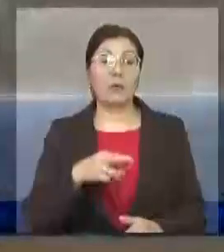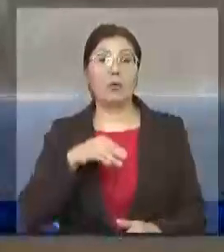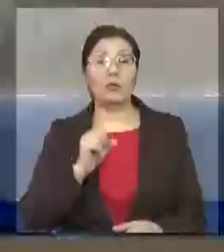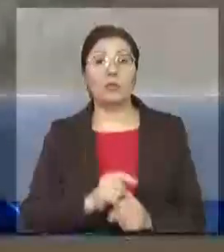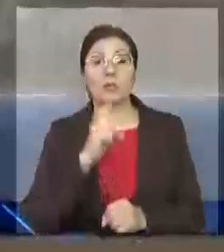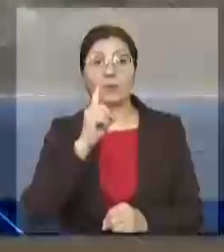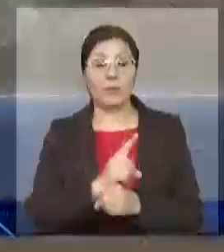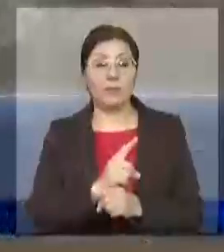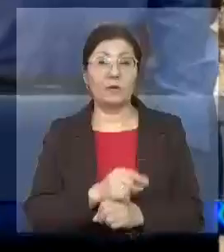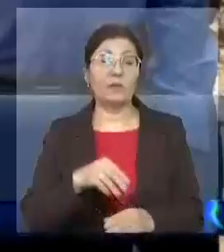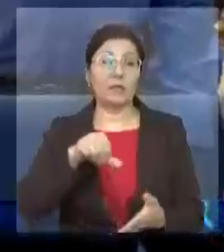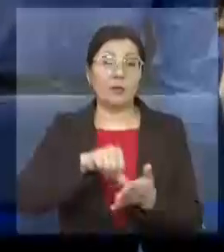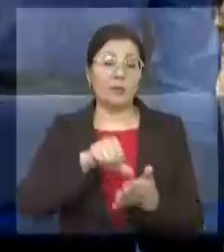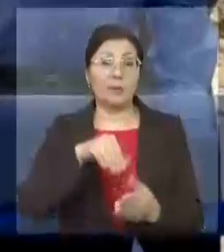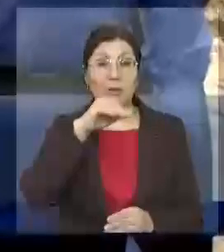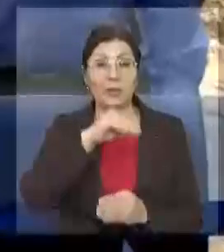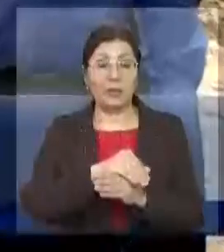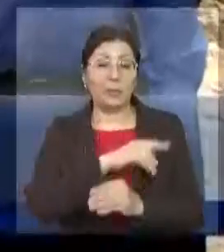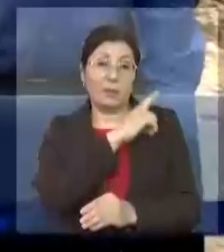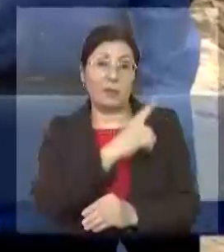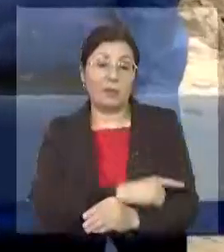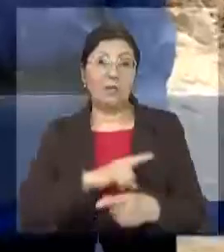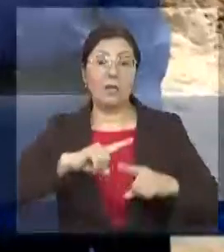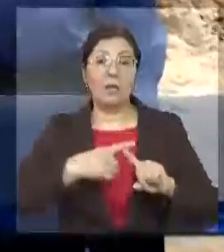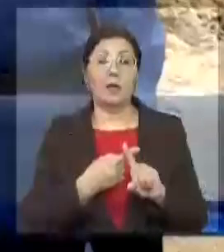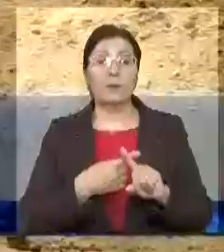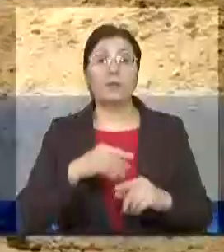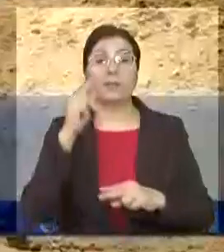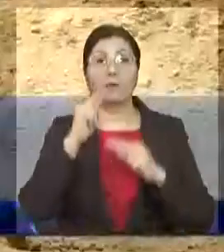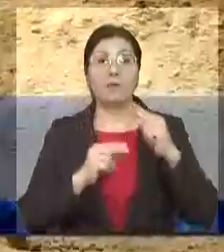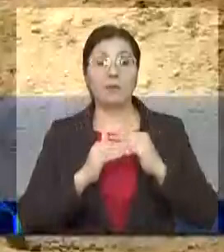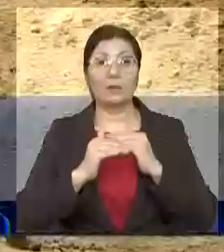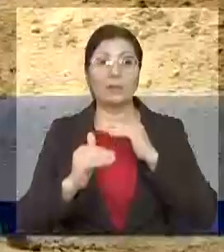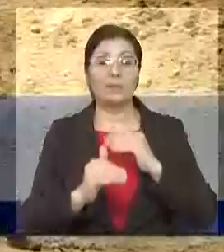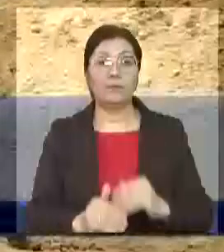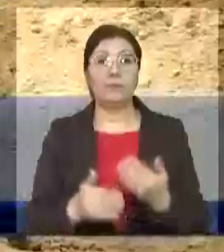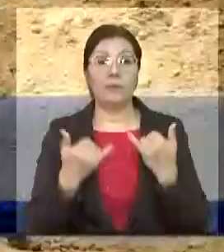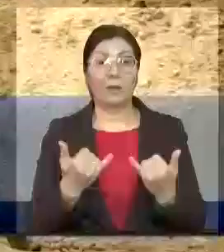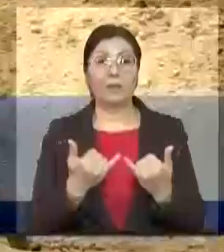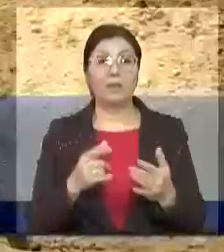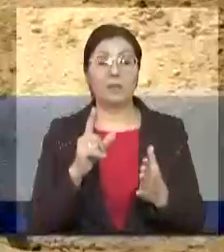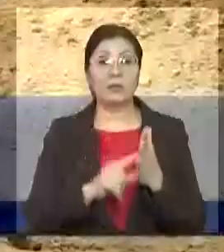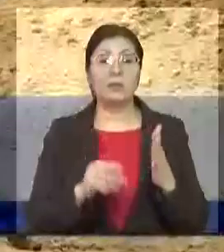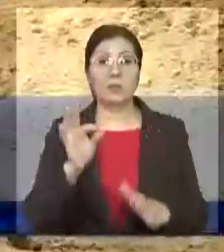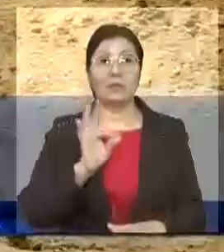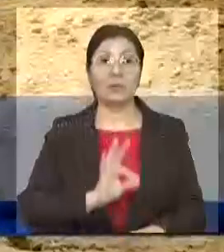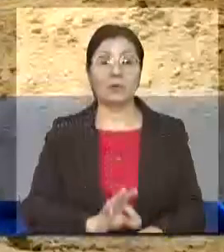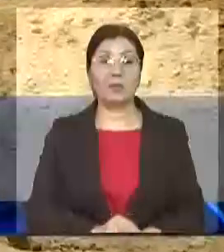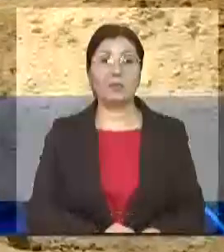поручил привлечь дополнительные силы и спецтехнику на строительной площадке. На данный момент около